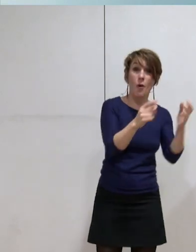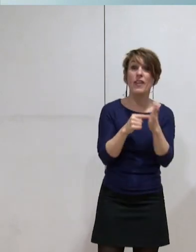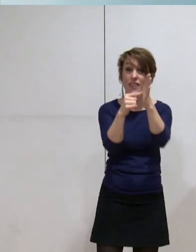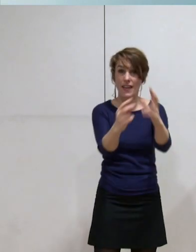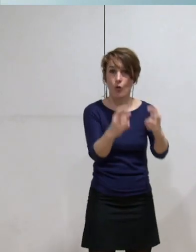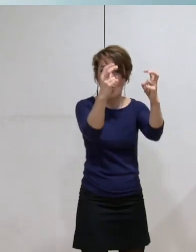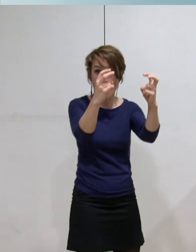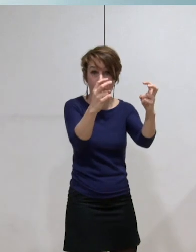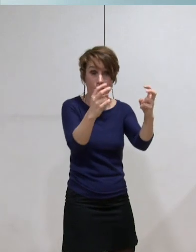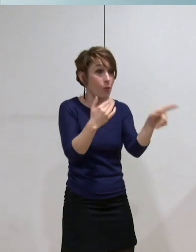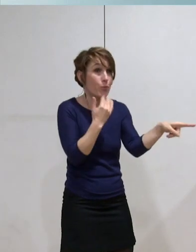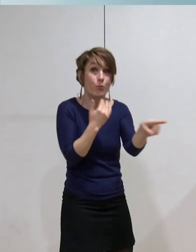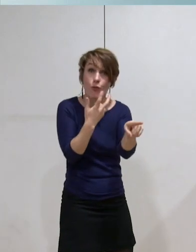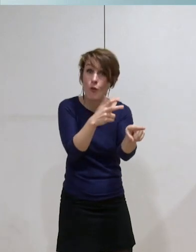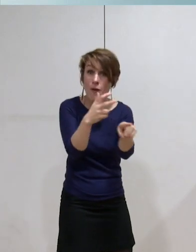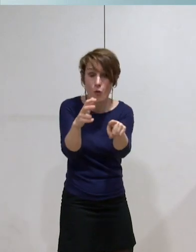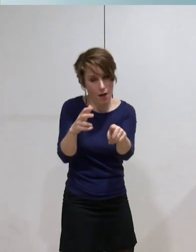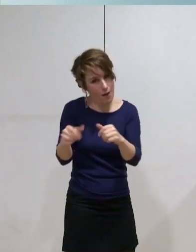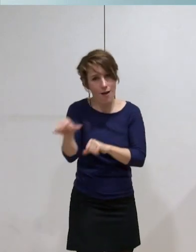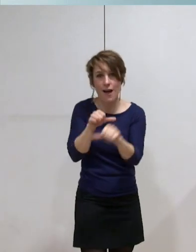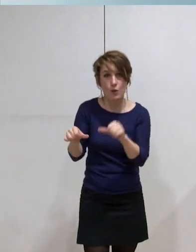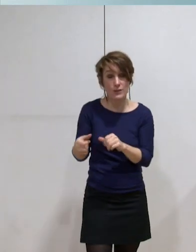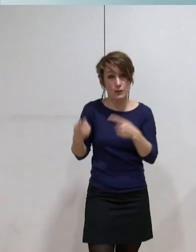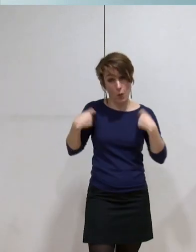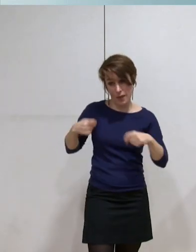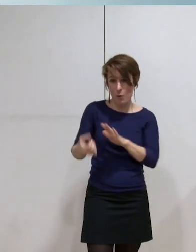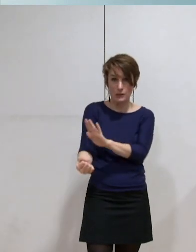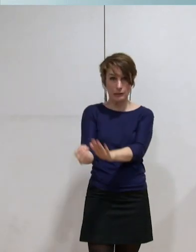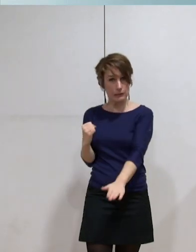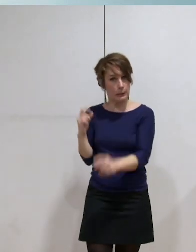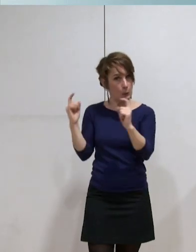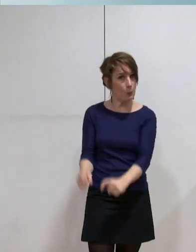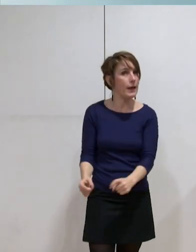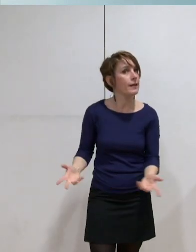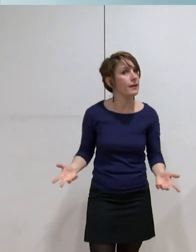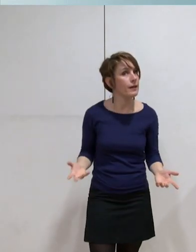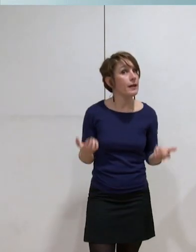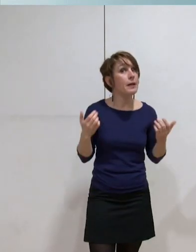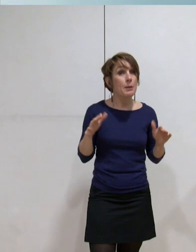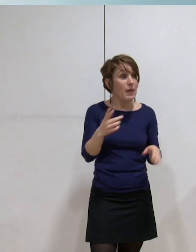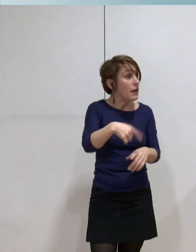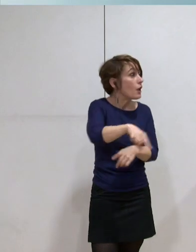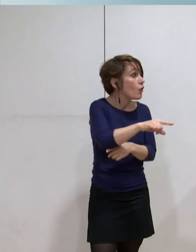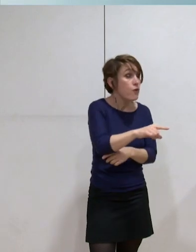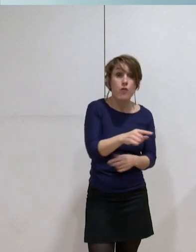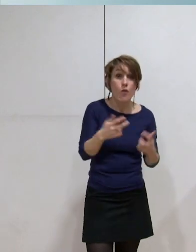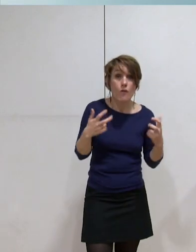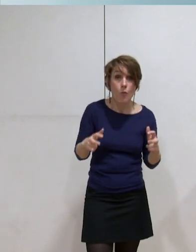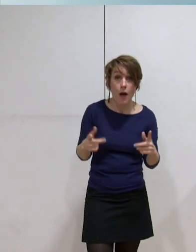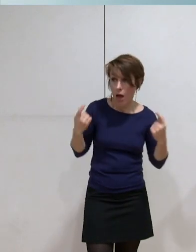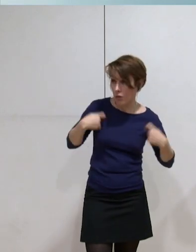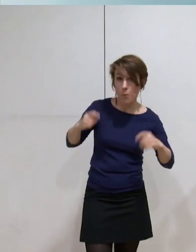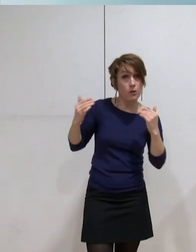mais à partir du moment à partir du moment où vous vous interdisez ce levier et